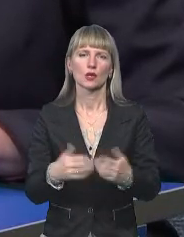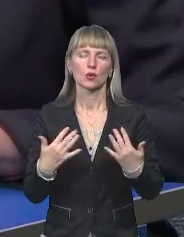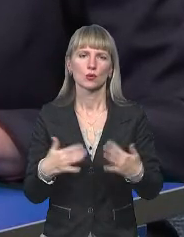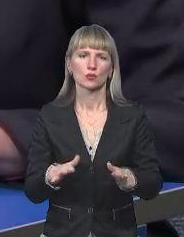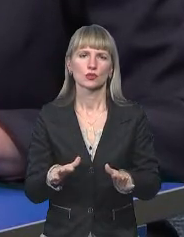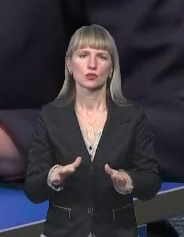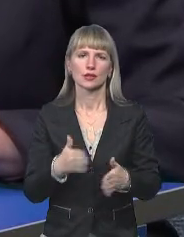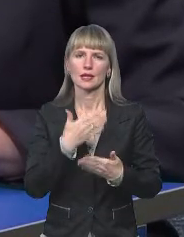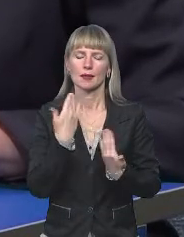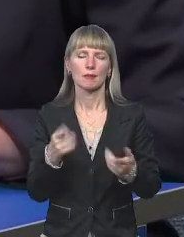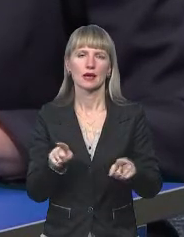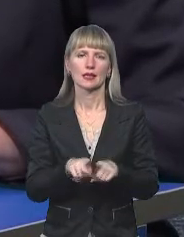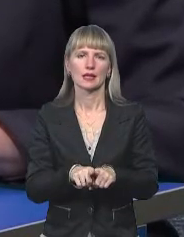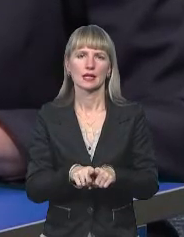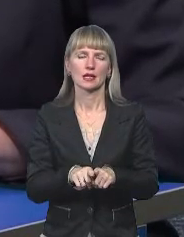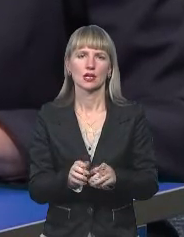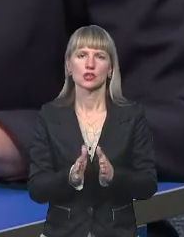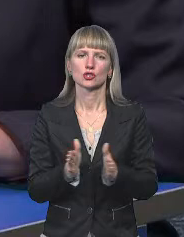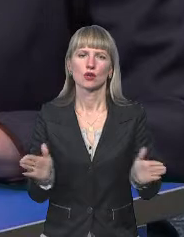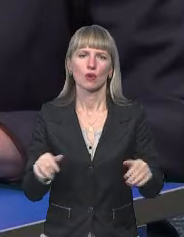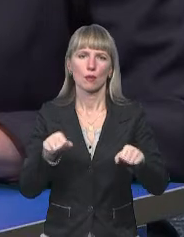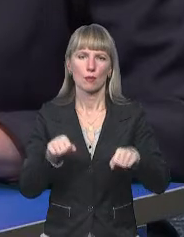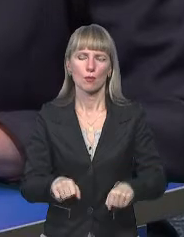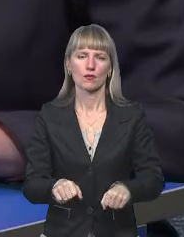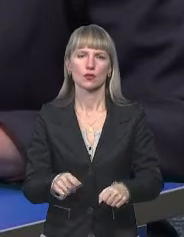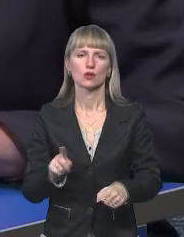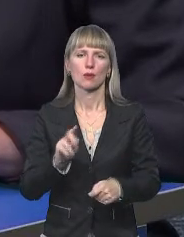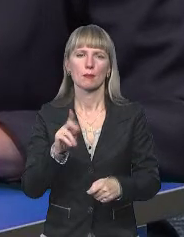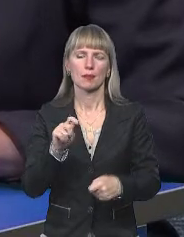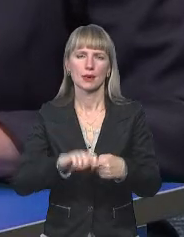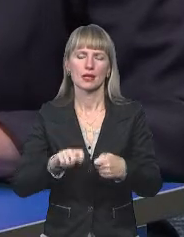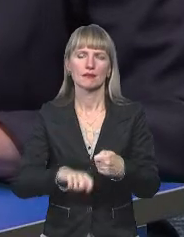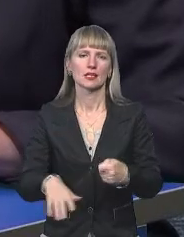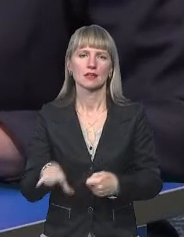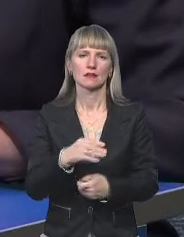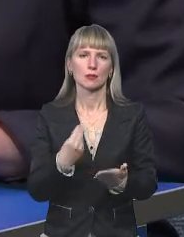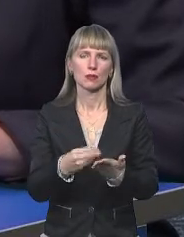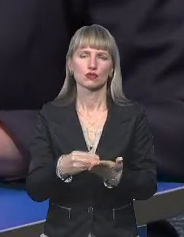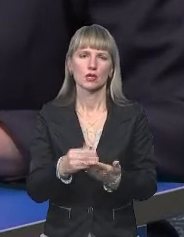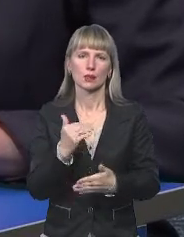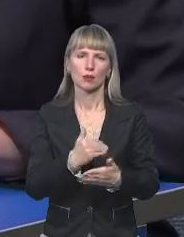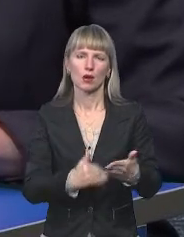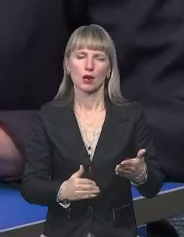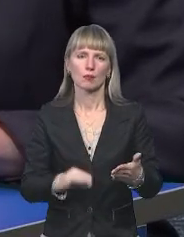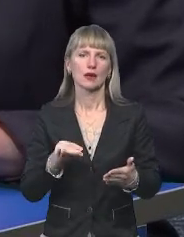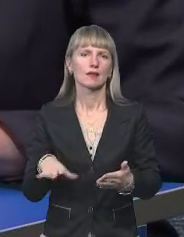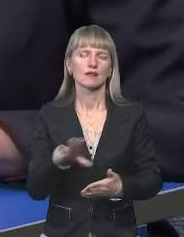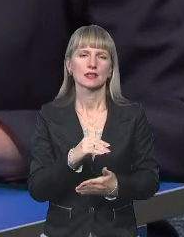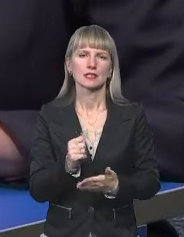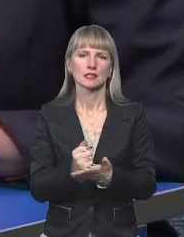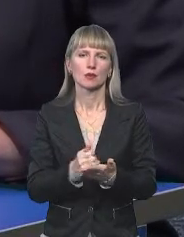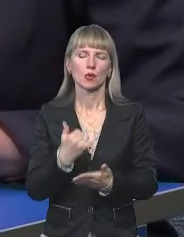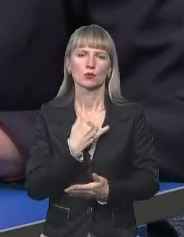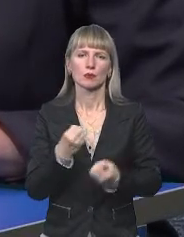ж не має таких прям широких повноважень, угу, щоб перевірити всі бюджетні програми, все, і ресурсів у